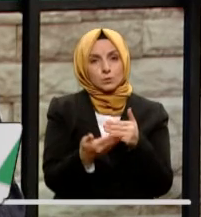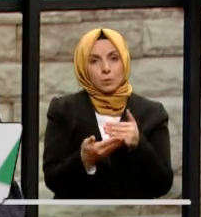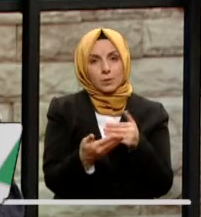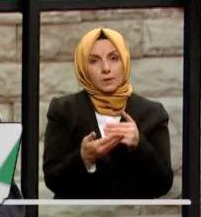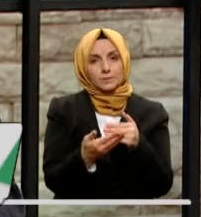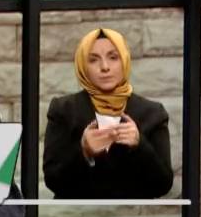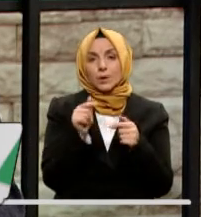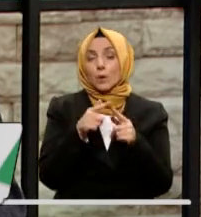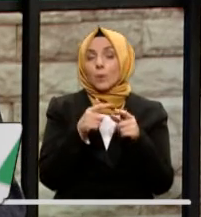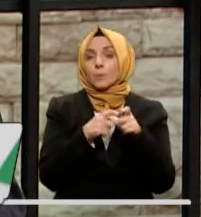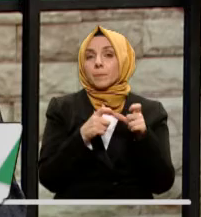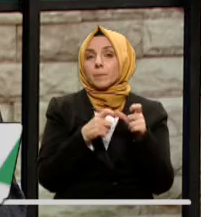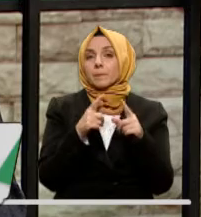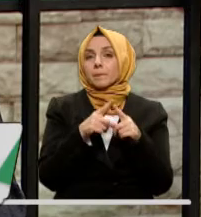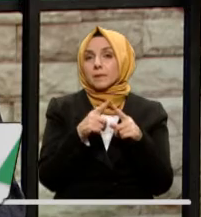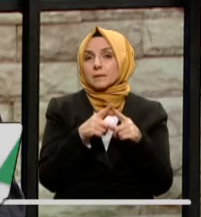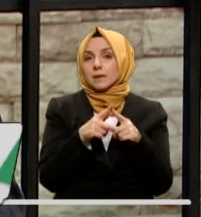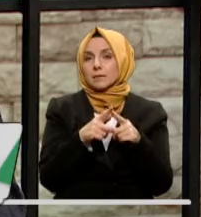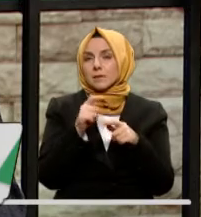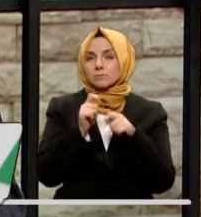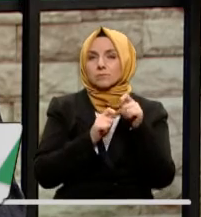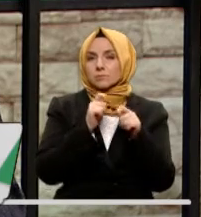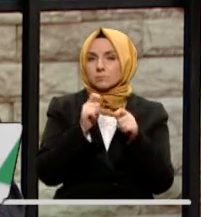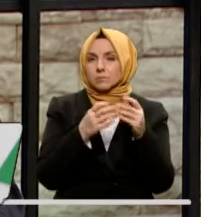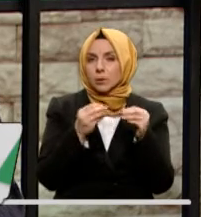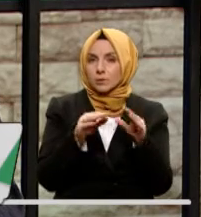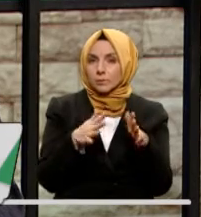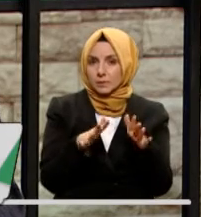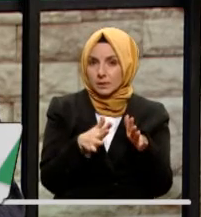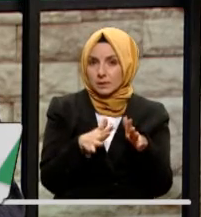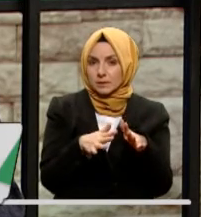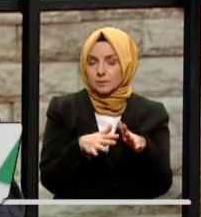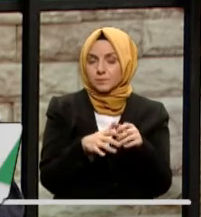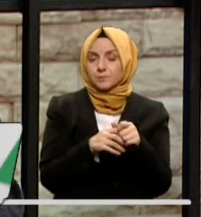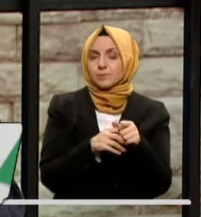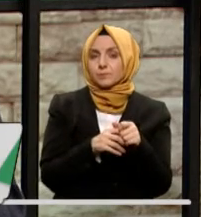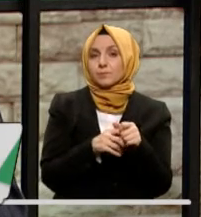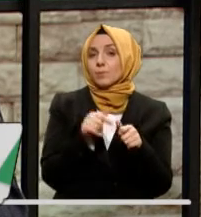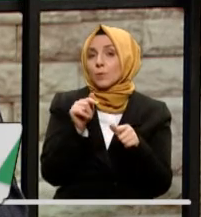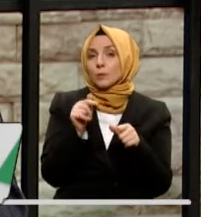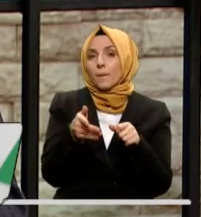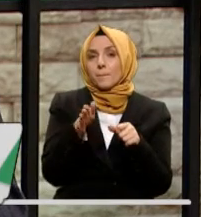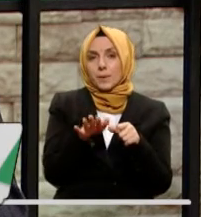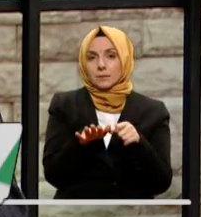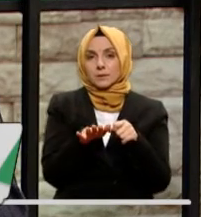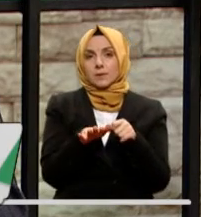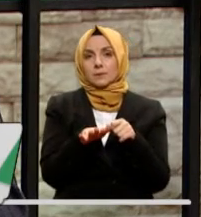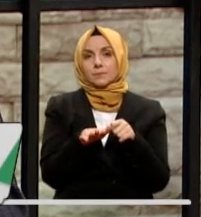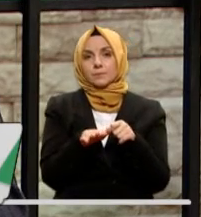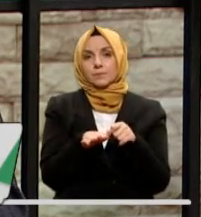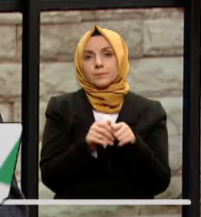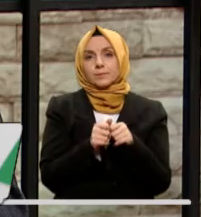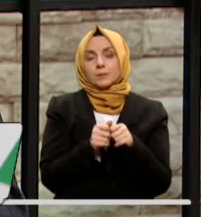o testlerden da kullanılabilir karantinadan çıkış onayı alınır bunun yanında ile yine